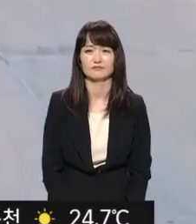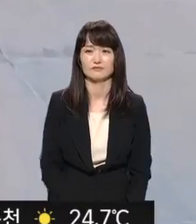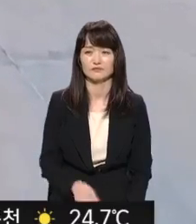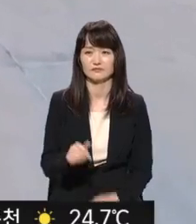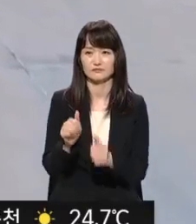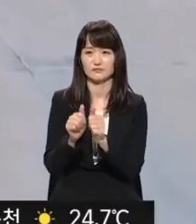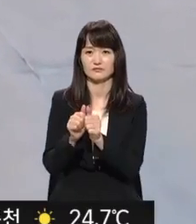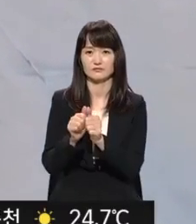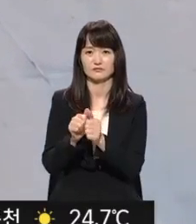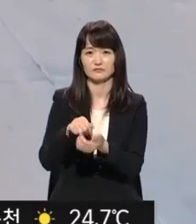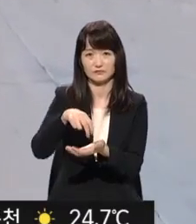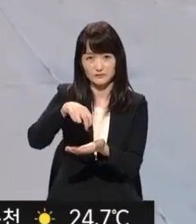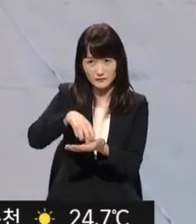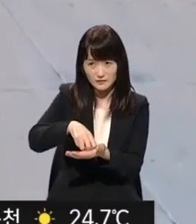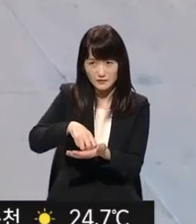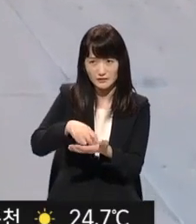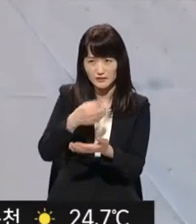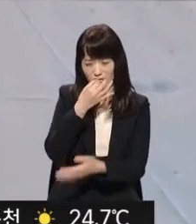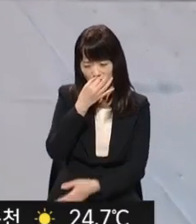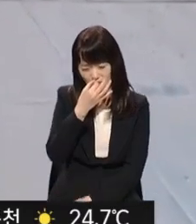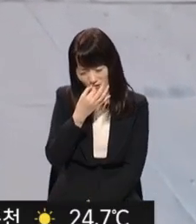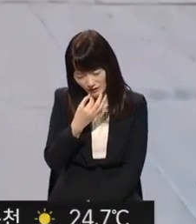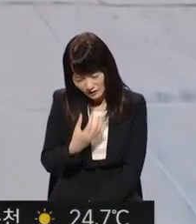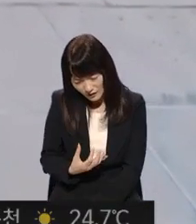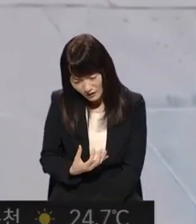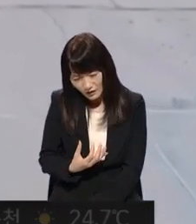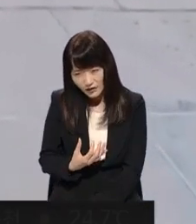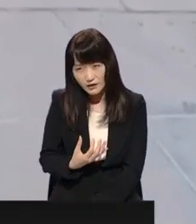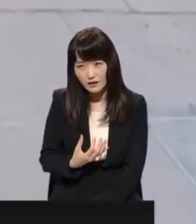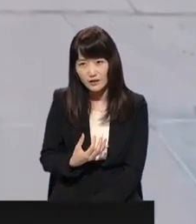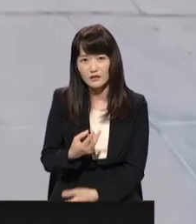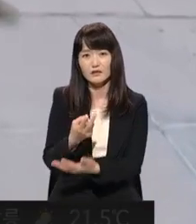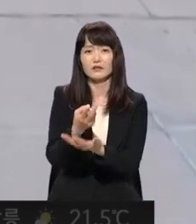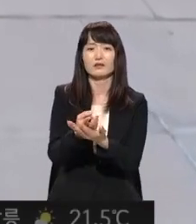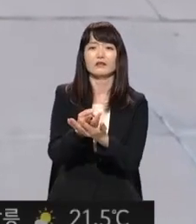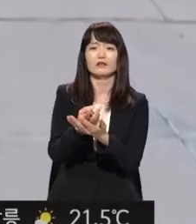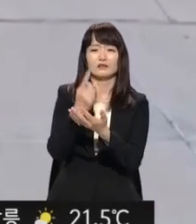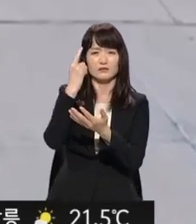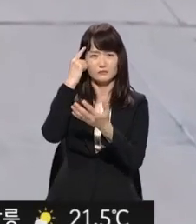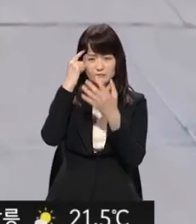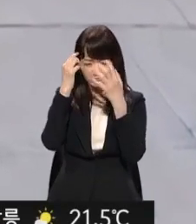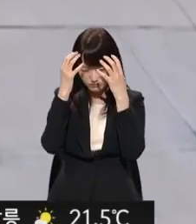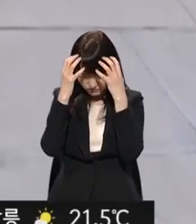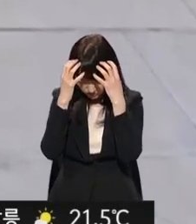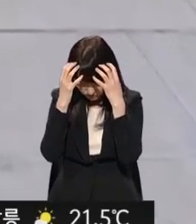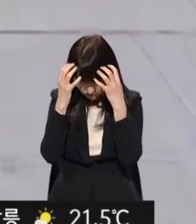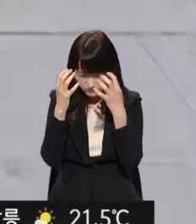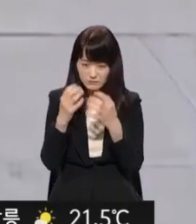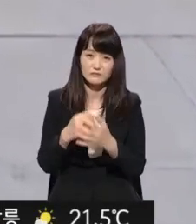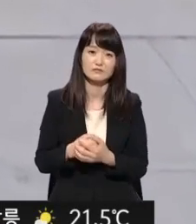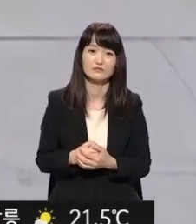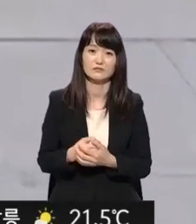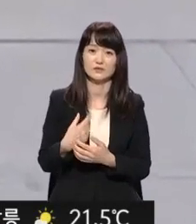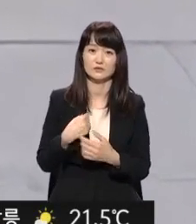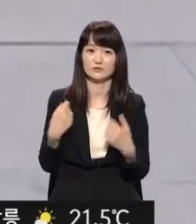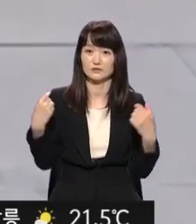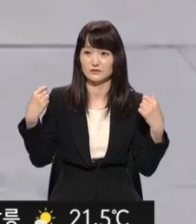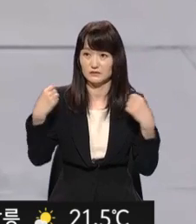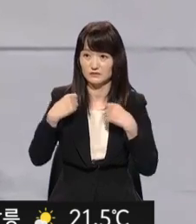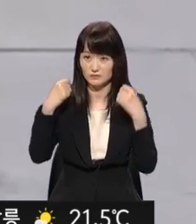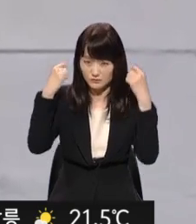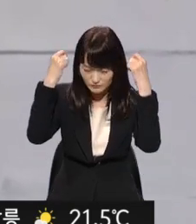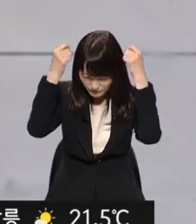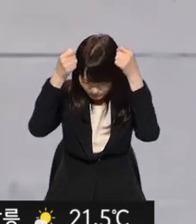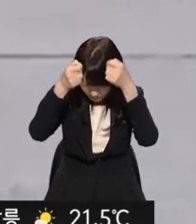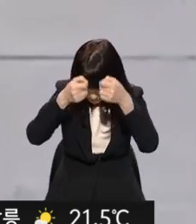네, 한 남성이 바닥에 주저앉아서 힘겨워하고 있습니다. 그러다가 아예 드러누워서 머리를 쥐어뜯기도 하고 입고 있던 옷으로